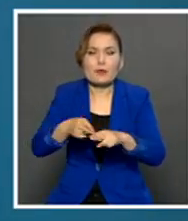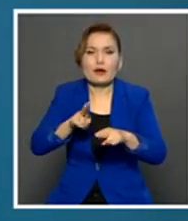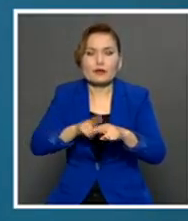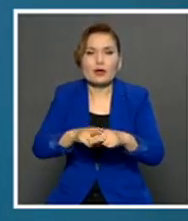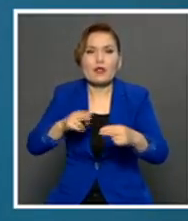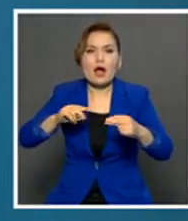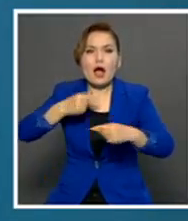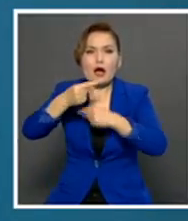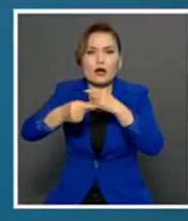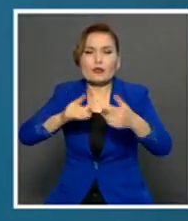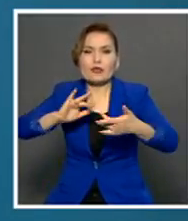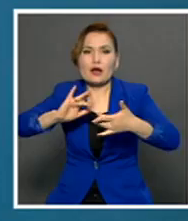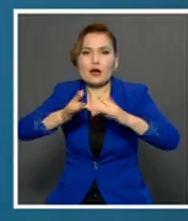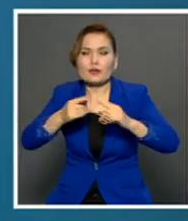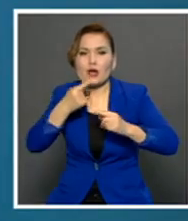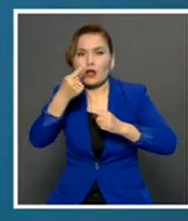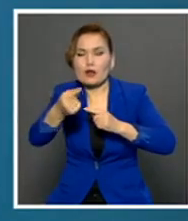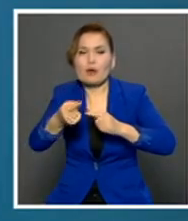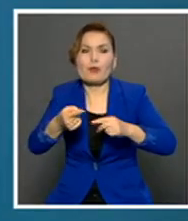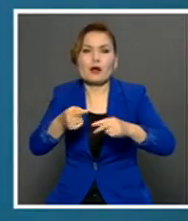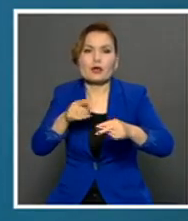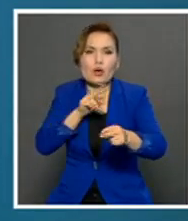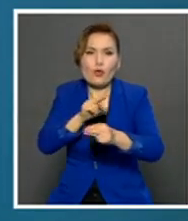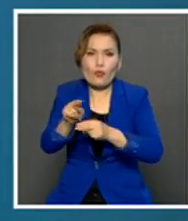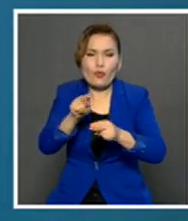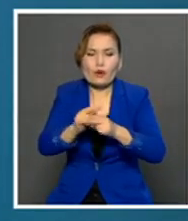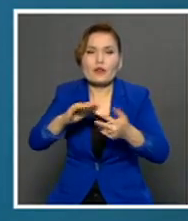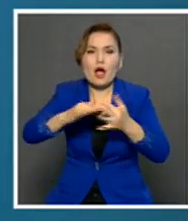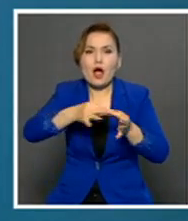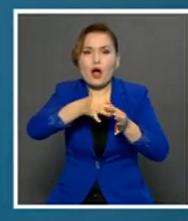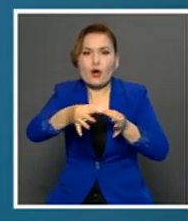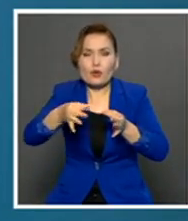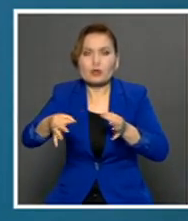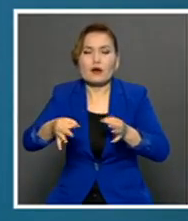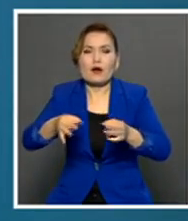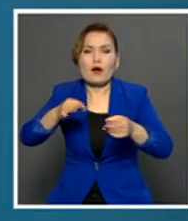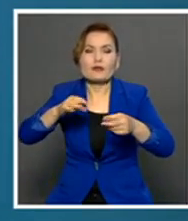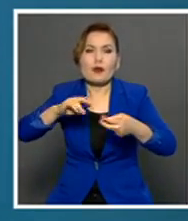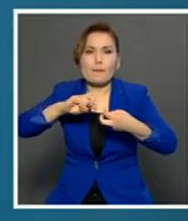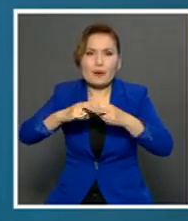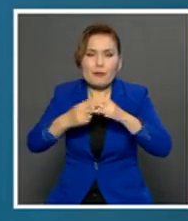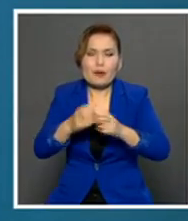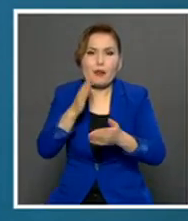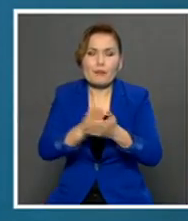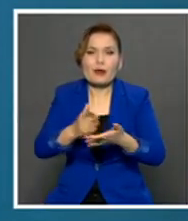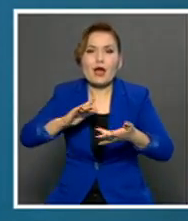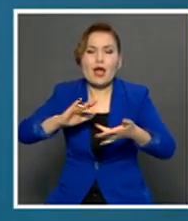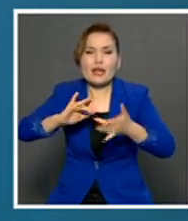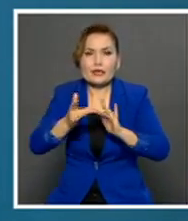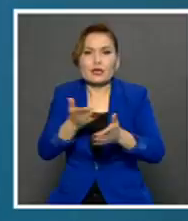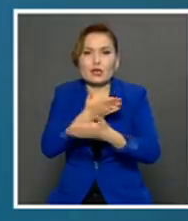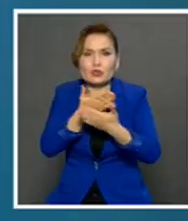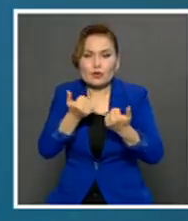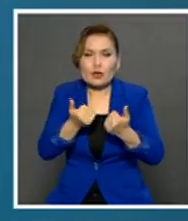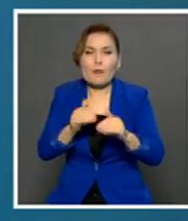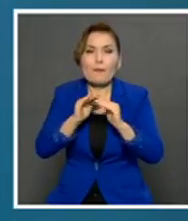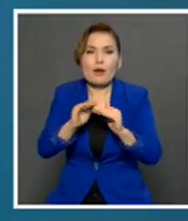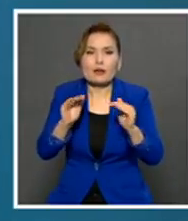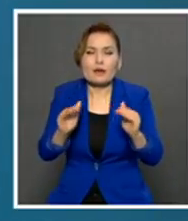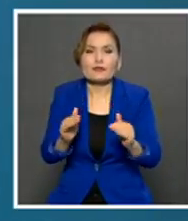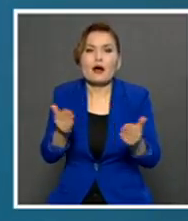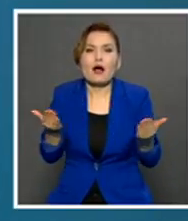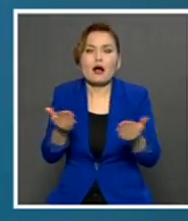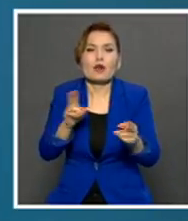мәселесі тіпті облыс орталығына жақын орналасқан елді мекендерде де өзекті проблемаға айналды. Ауыл жұрты тығырықтан шығар жол іздеп баланы қалай оқытамыз